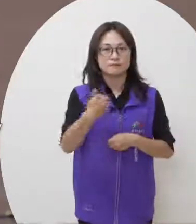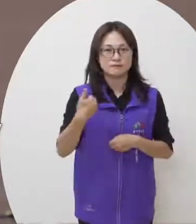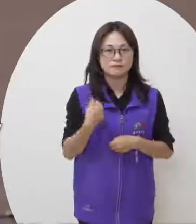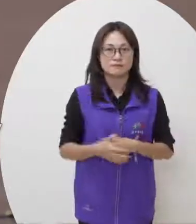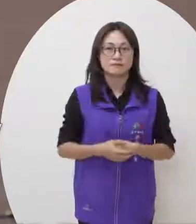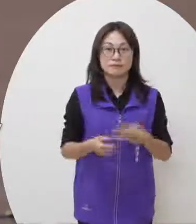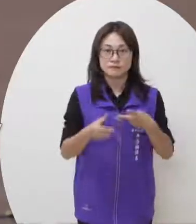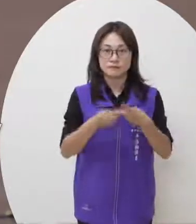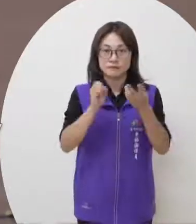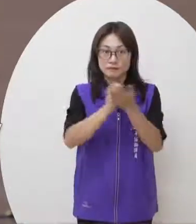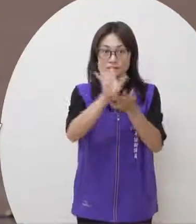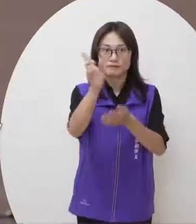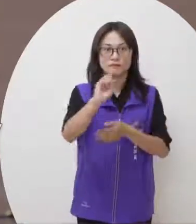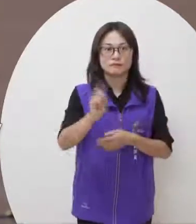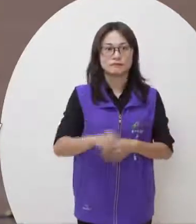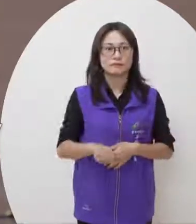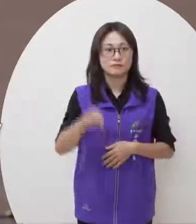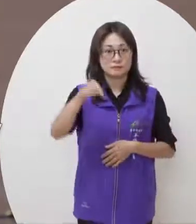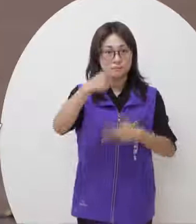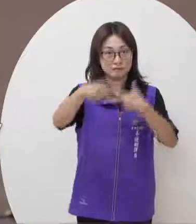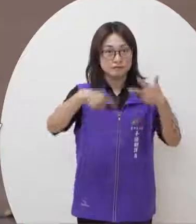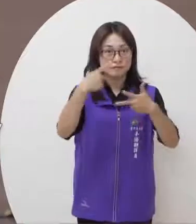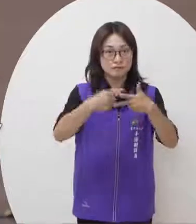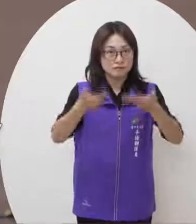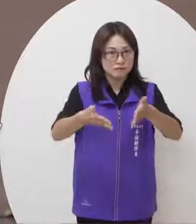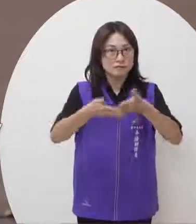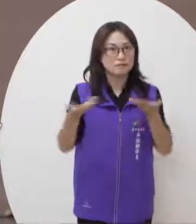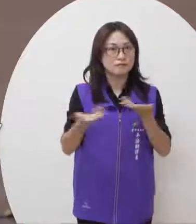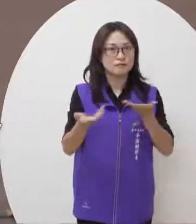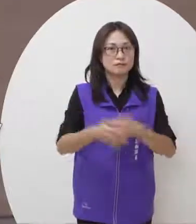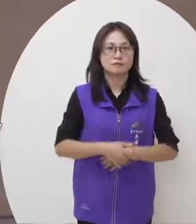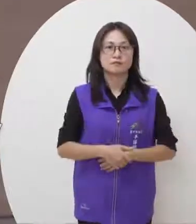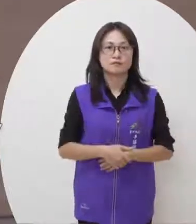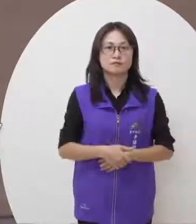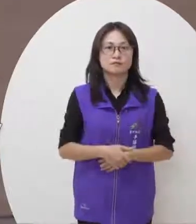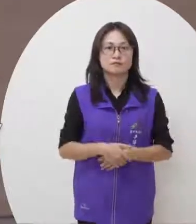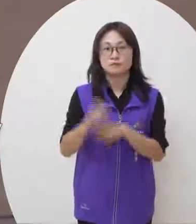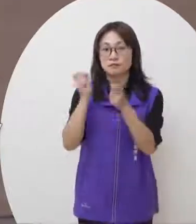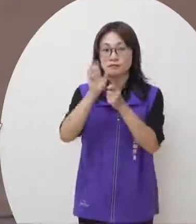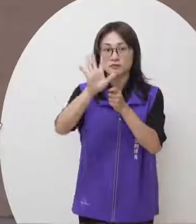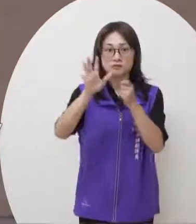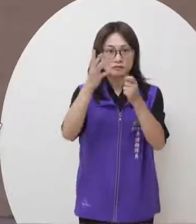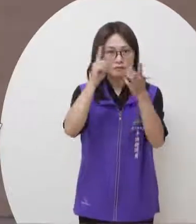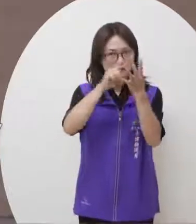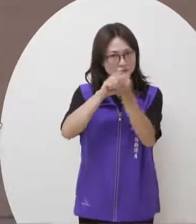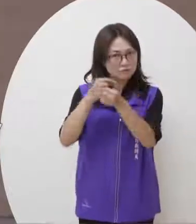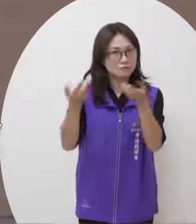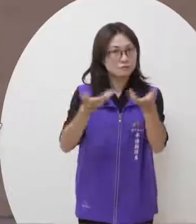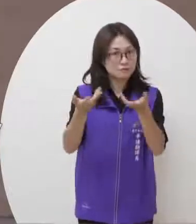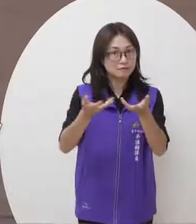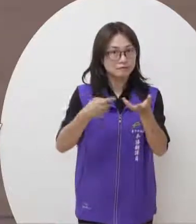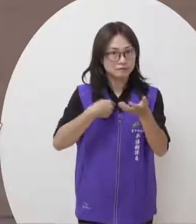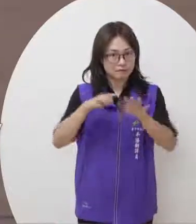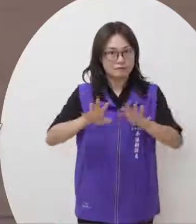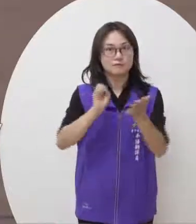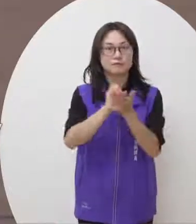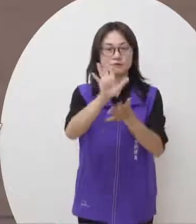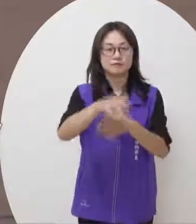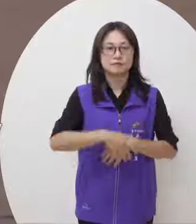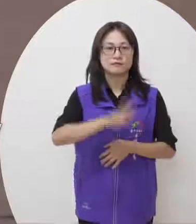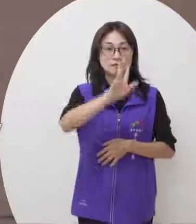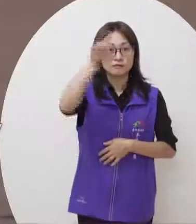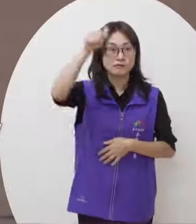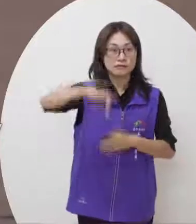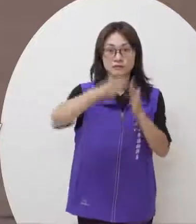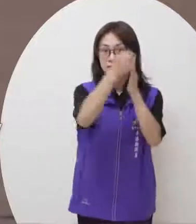家报告本周几个重大的事情哈。我们最近有几个指标，那跟大家报告，天下杂